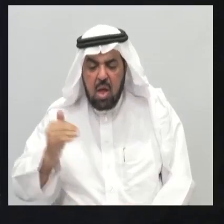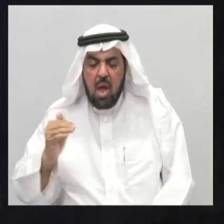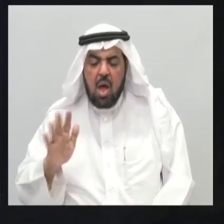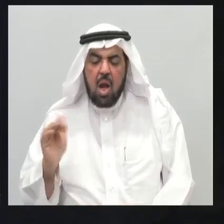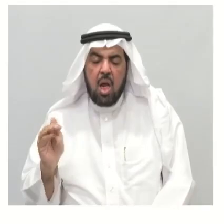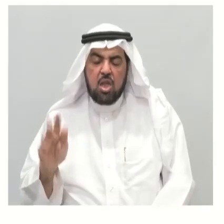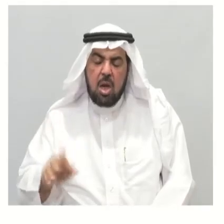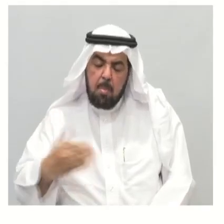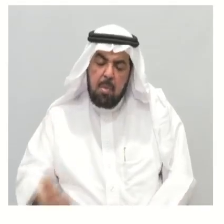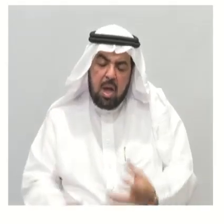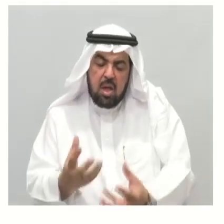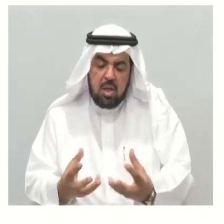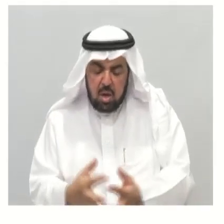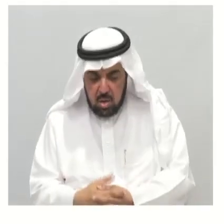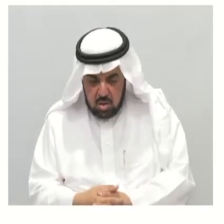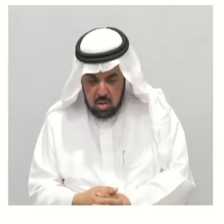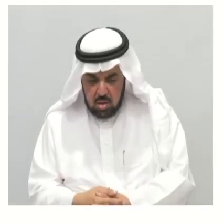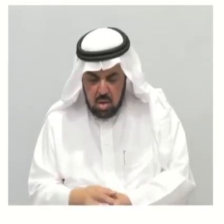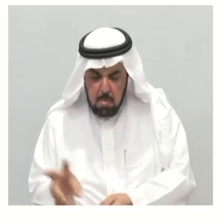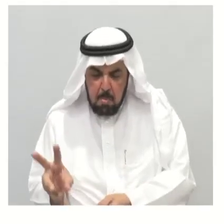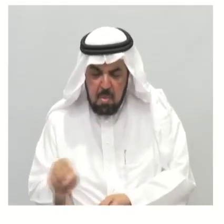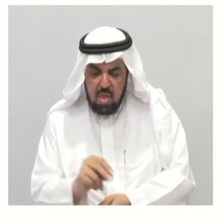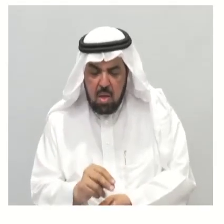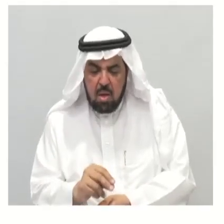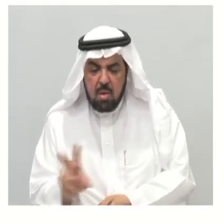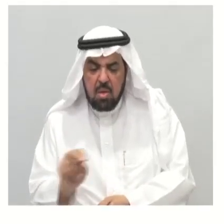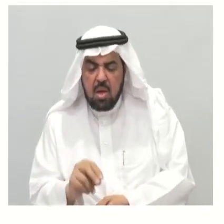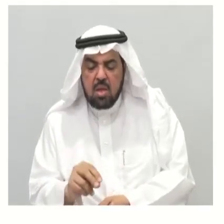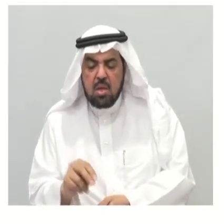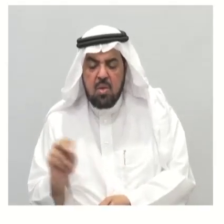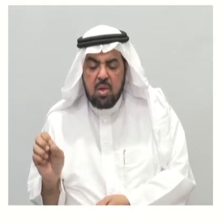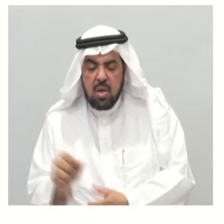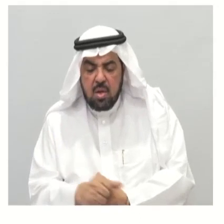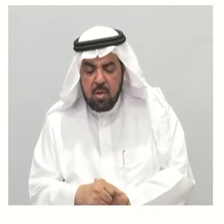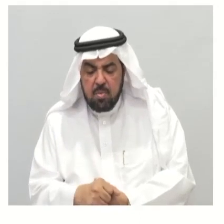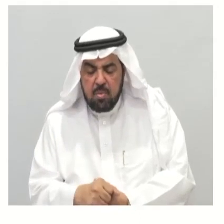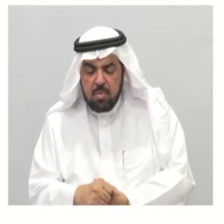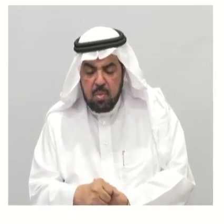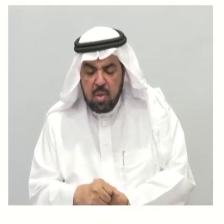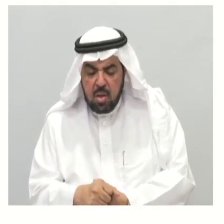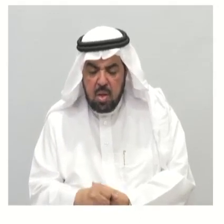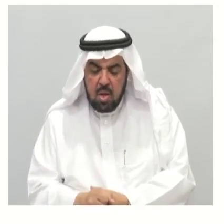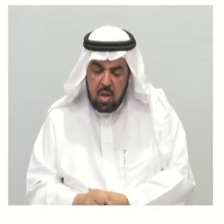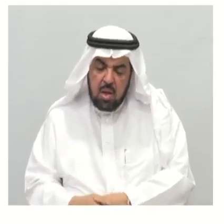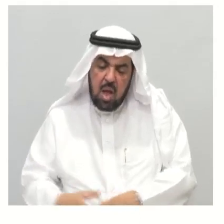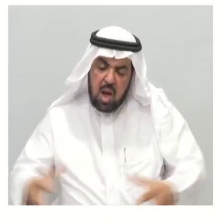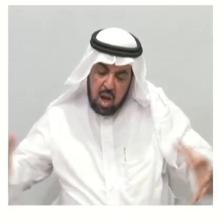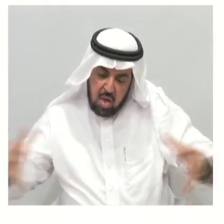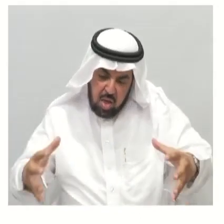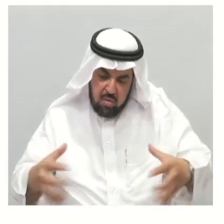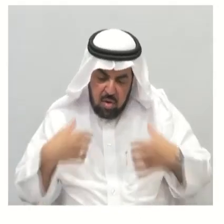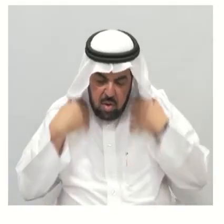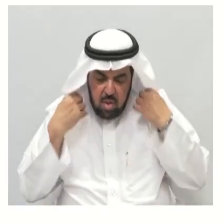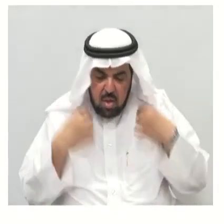بعد الاحتراق. أذكر مثال على الخاصية الفيزيائية، إنها رائع الكثافة،